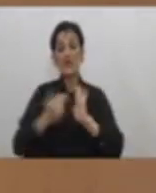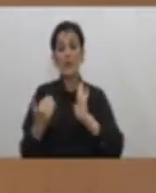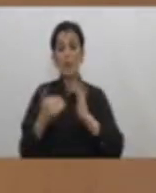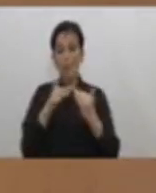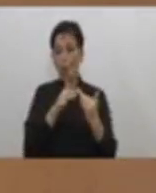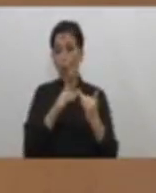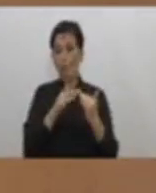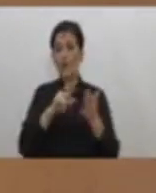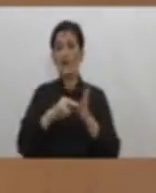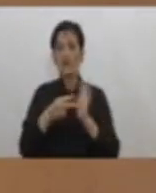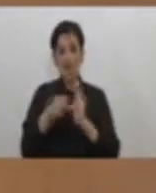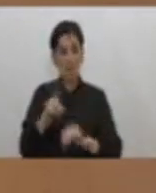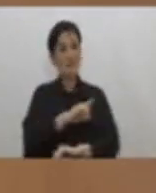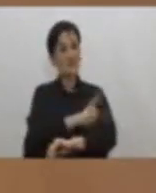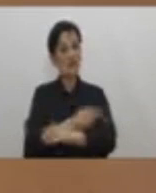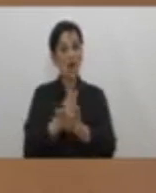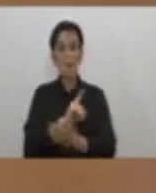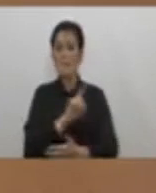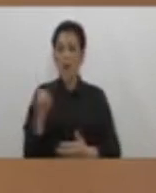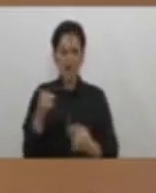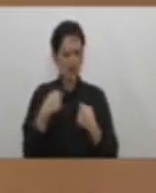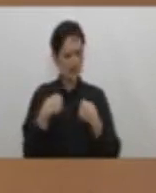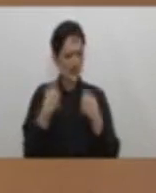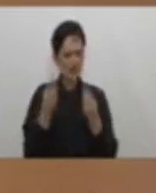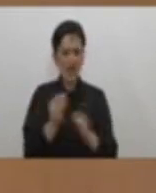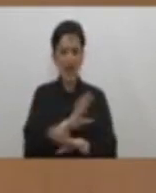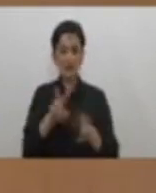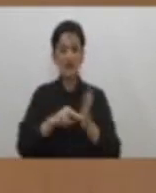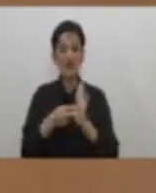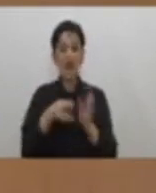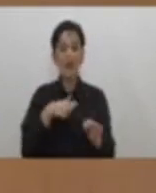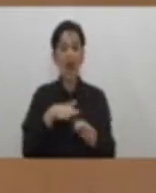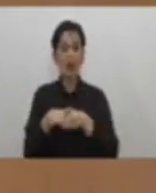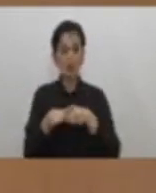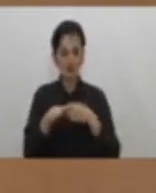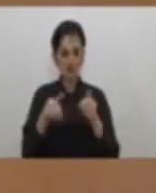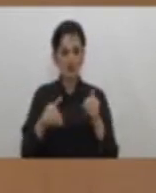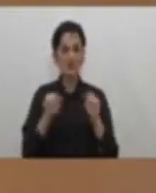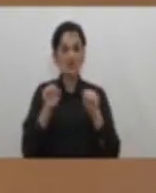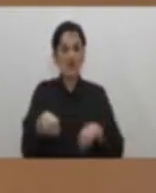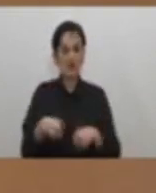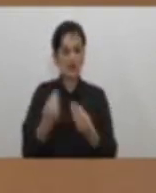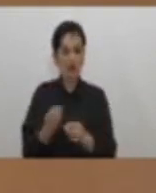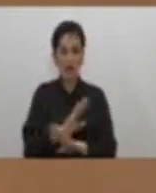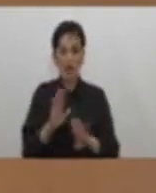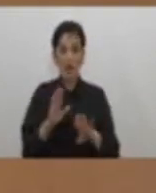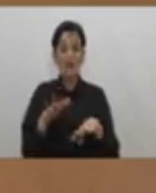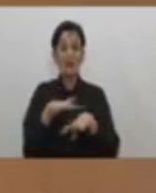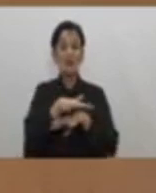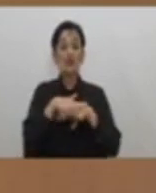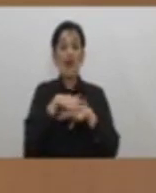ეს გეგმა ძალაშია, თუმცა ჩვენ არავის მივცემთ ბუნებრივია ამ გეგმის აღსრულების საშუალებას. რაც შეეხება შეკრების